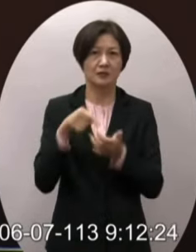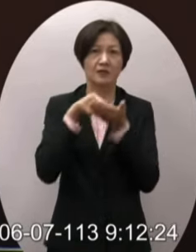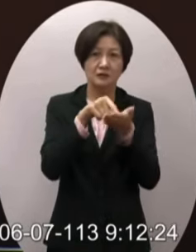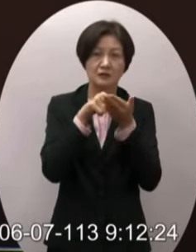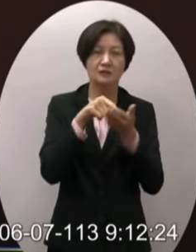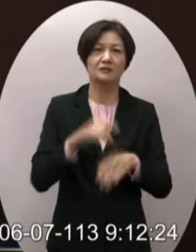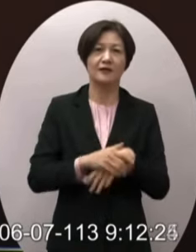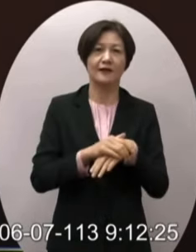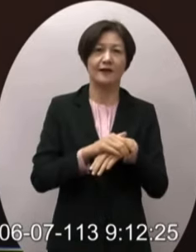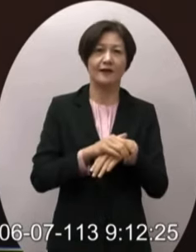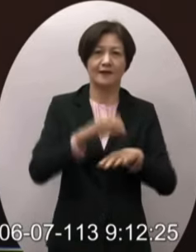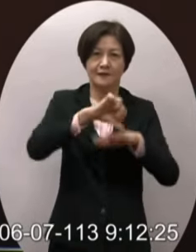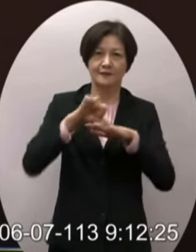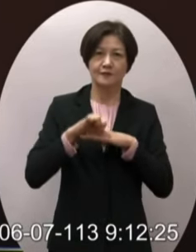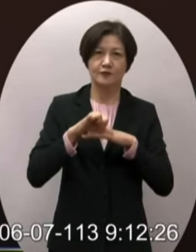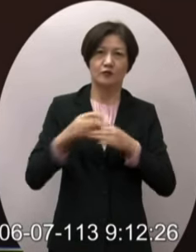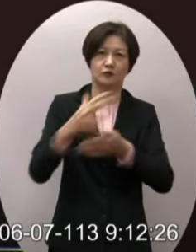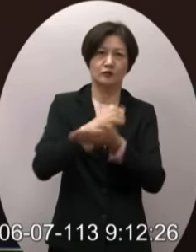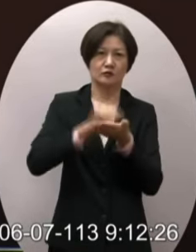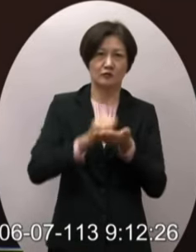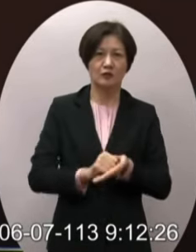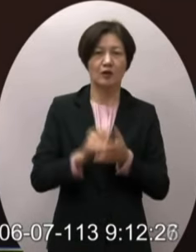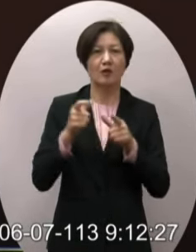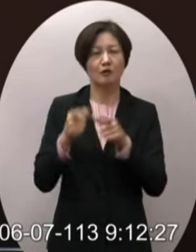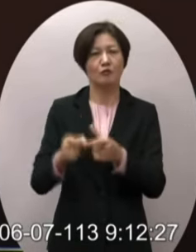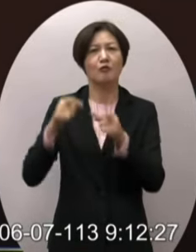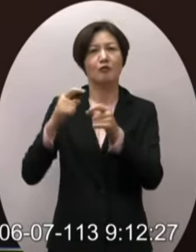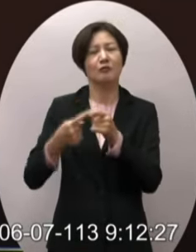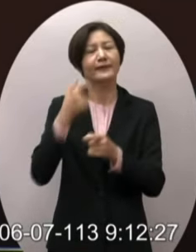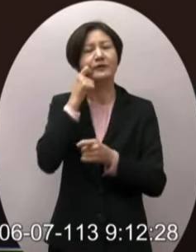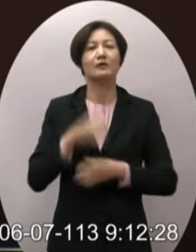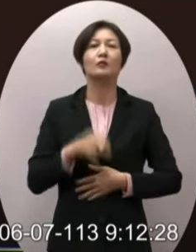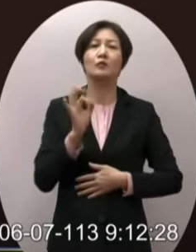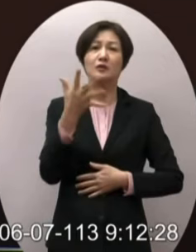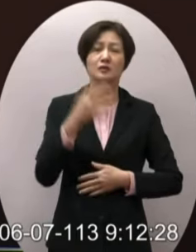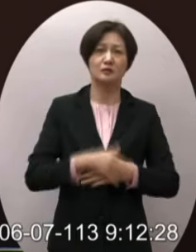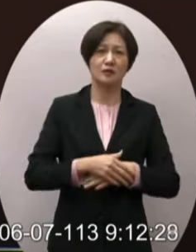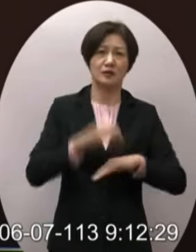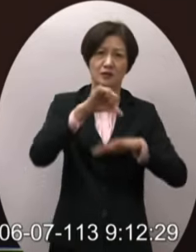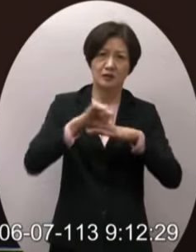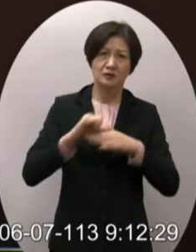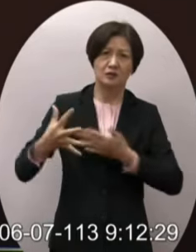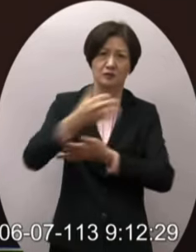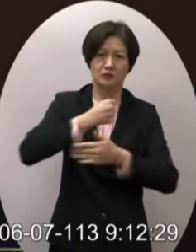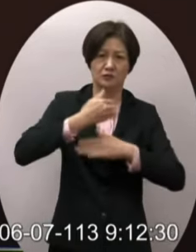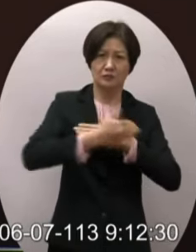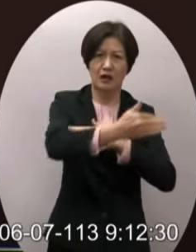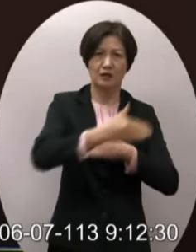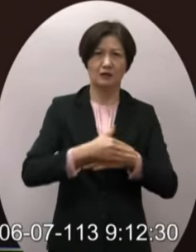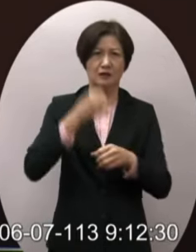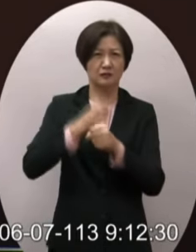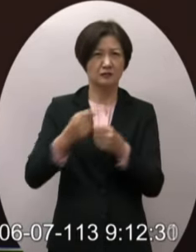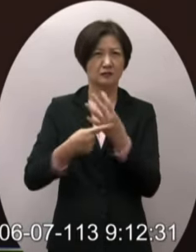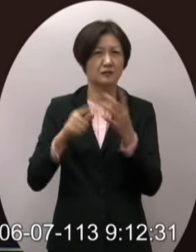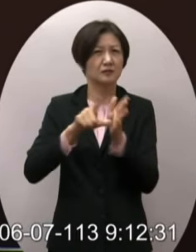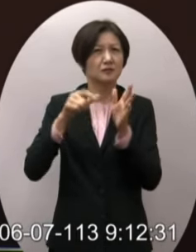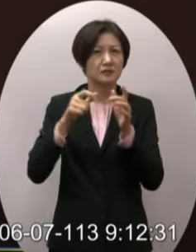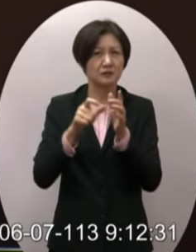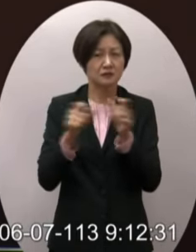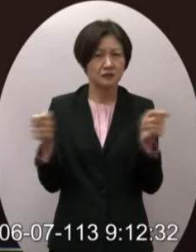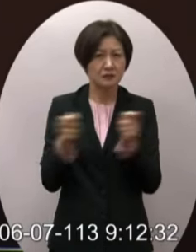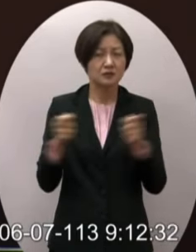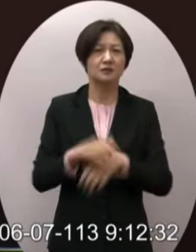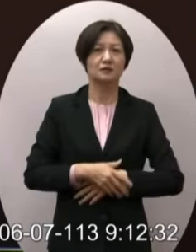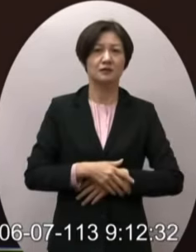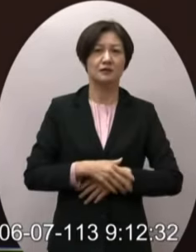销履历，他也没有办法顺利交公粮。第一个就是说，产销履历的过程还有作业的时间，特别是作业的时间是跟申报公粮